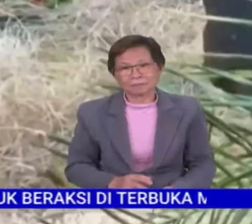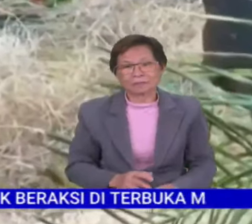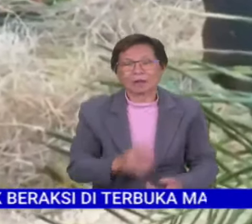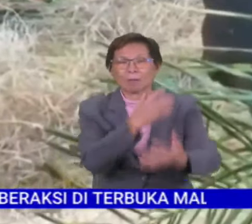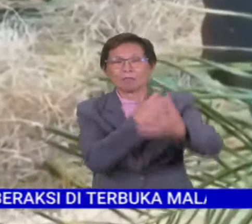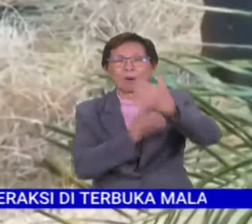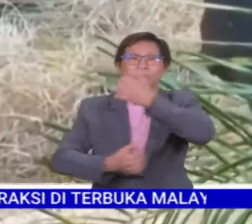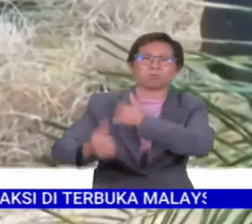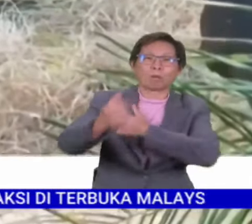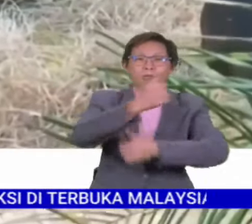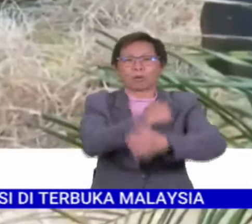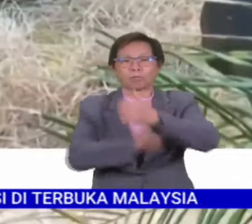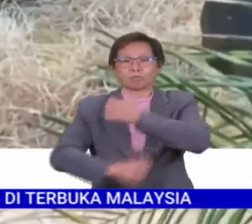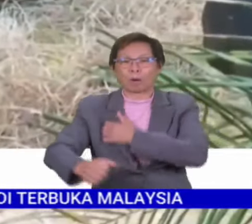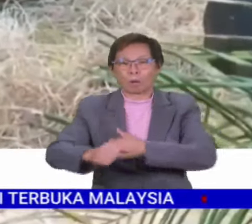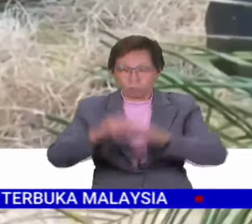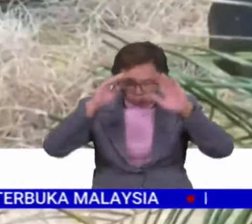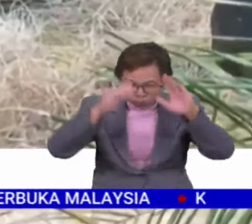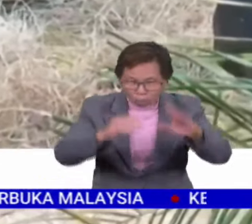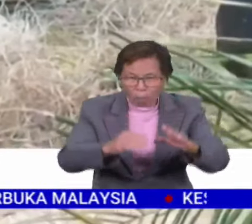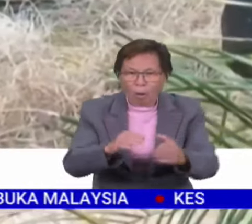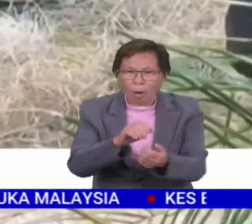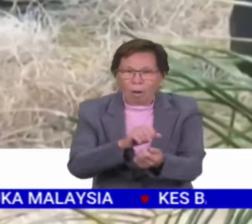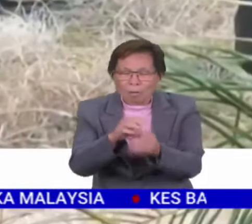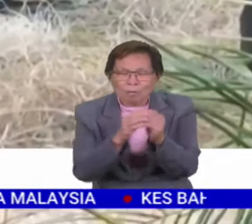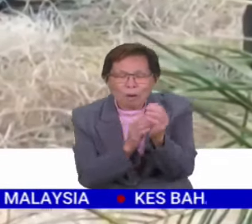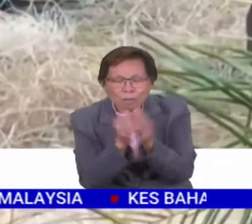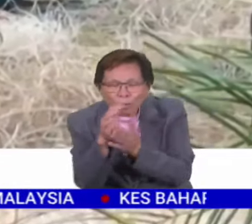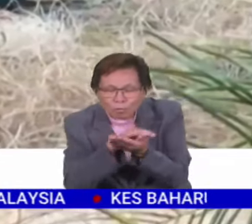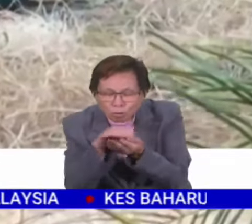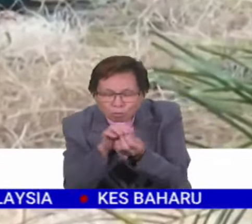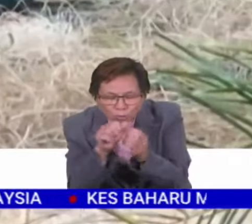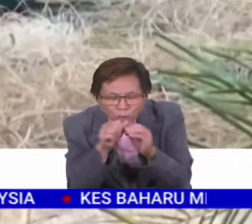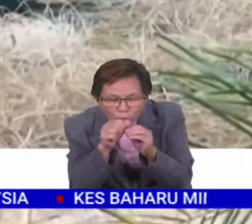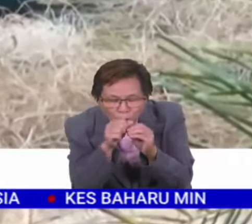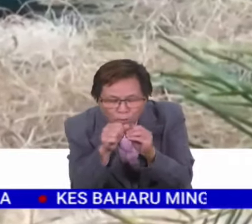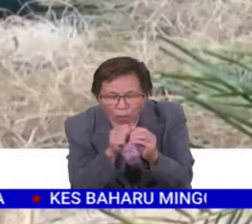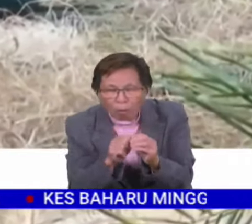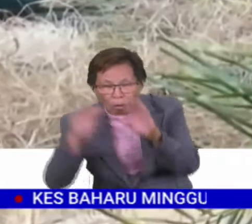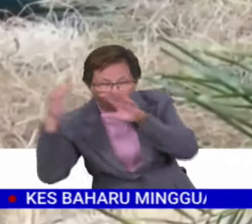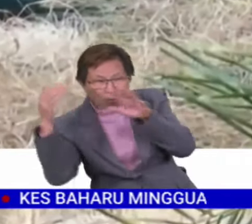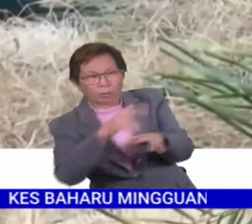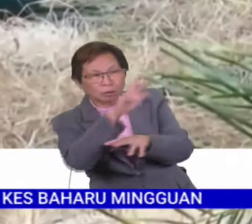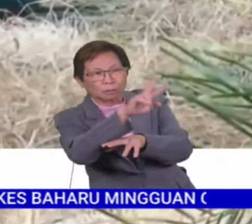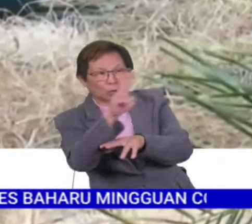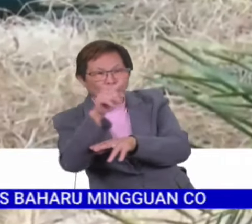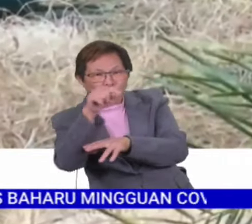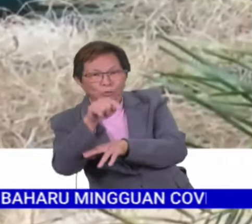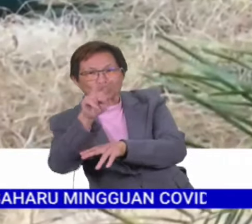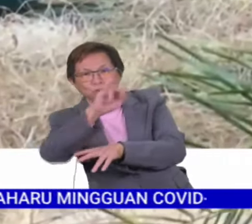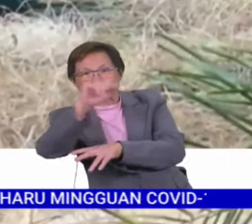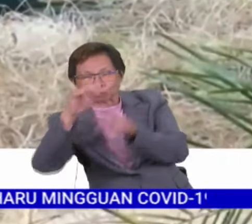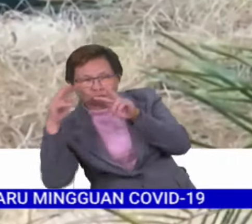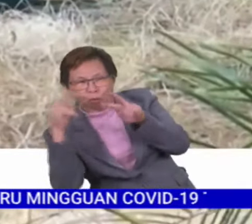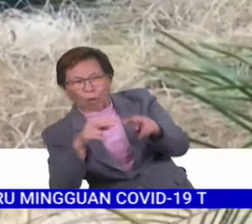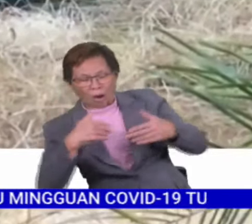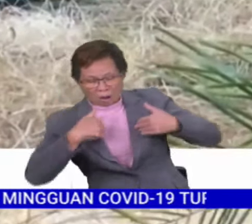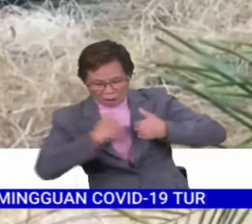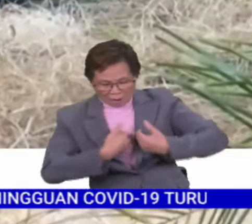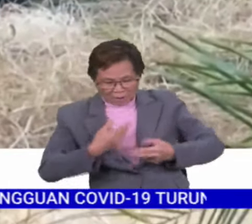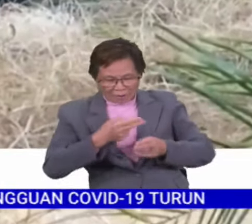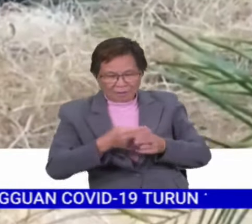Seekor orang utan yang sedang khusyuk dan tertib membasuh tangan meraih perhatian lebih 3.2 juta tontonan. Haiwan